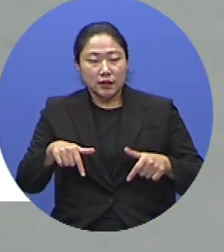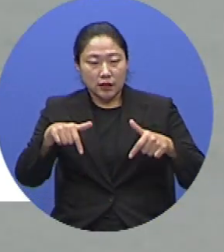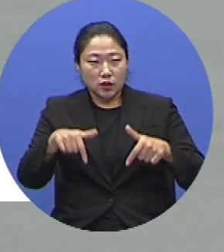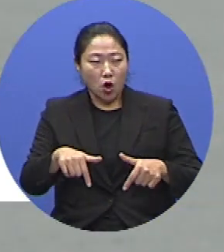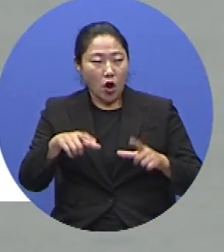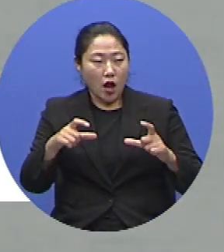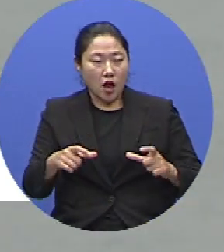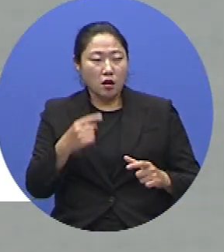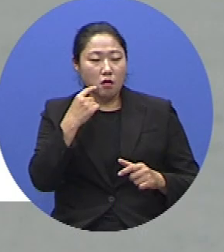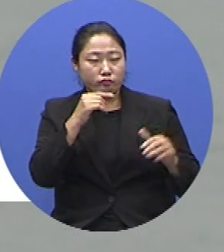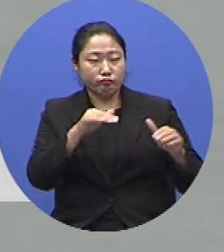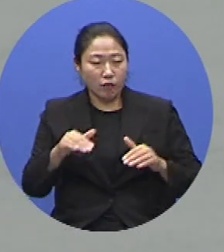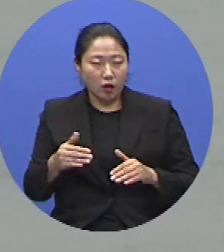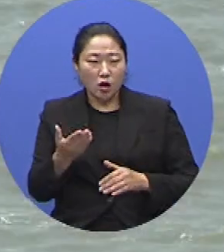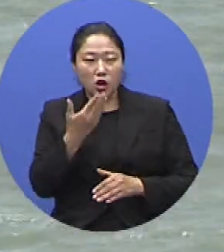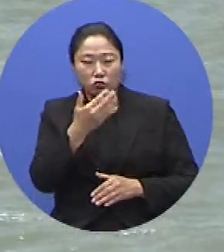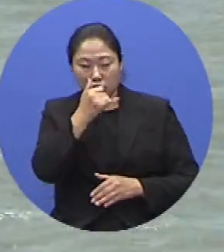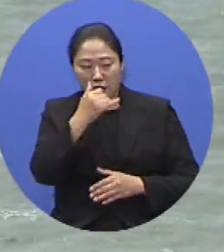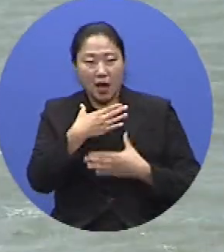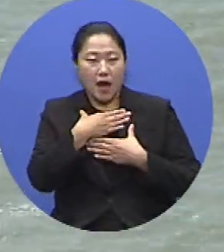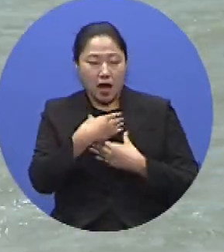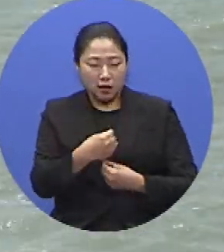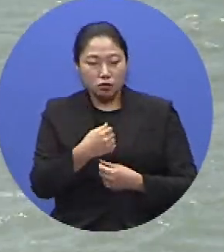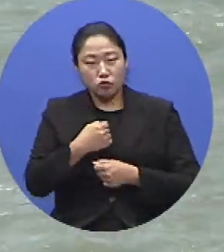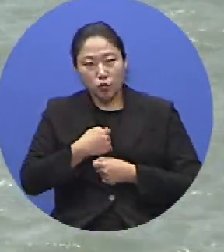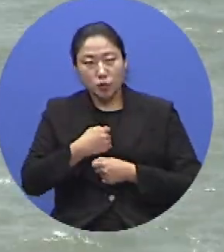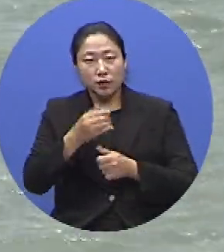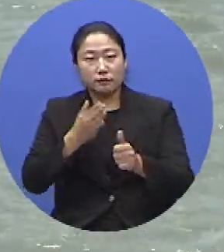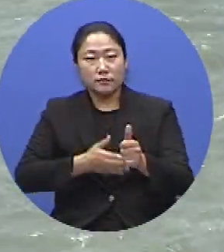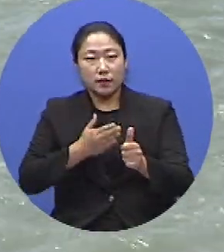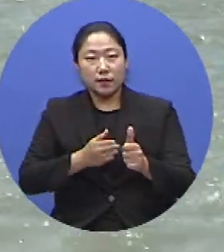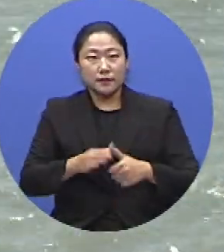해안 가루 밀려올 수 있어 안전 사고에 주의해야 합니다